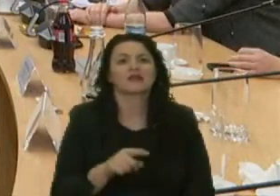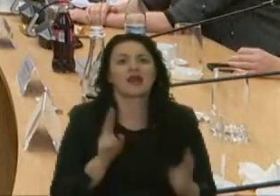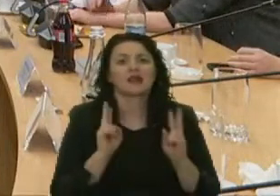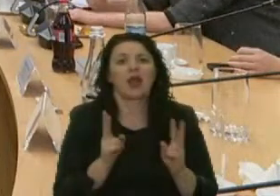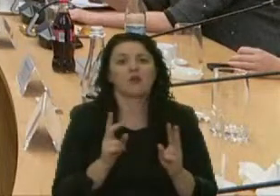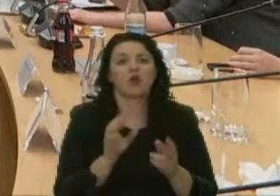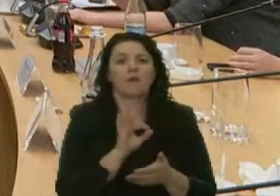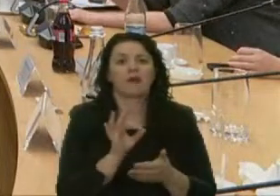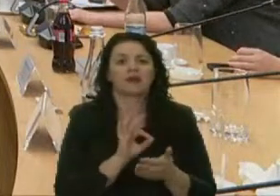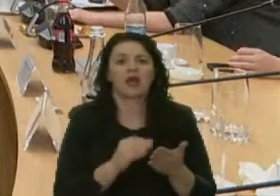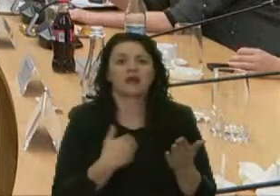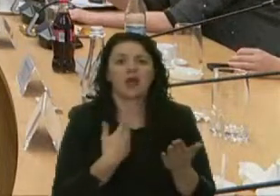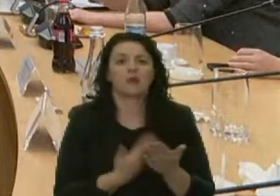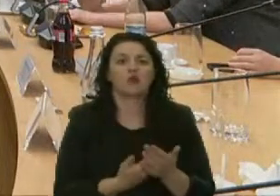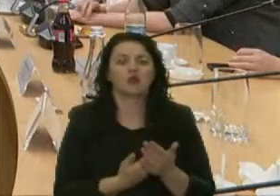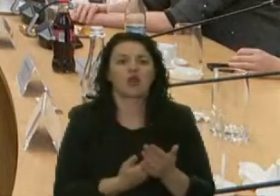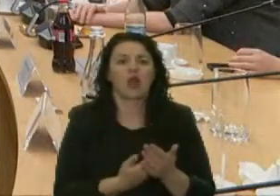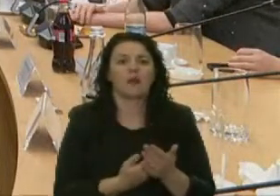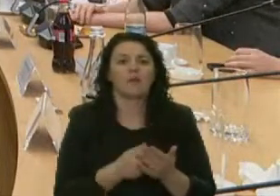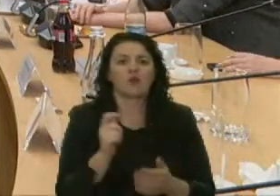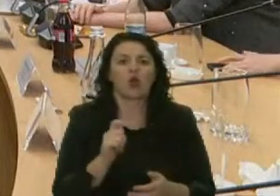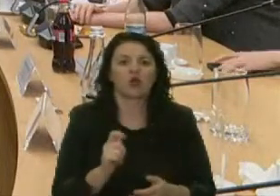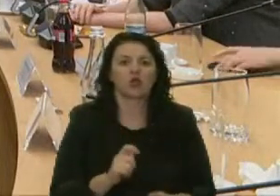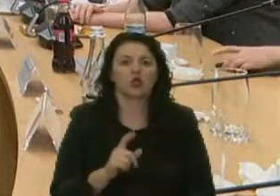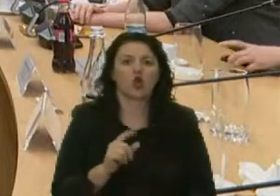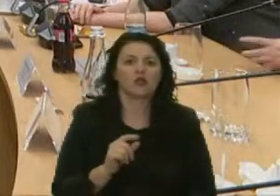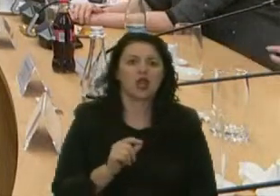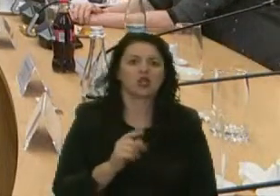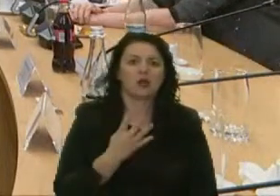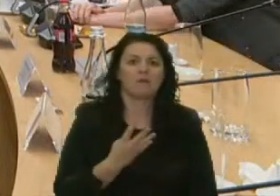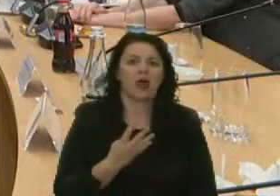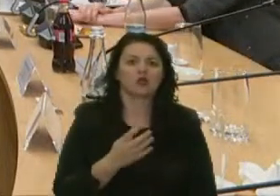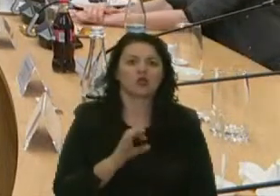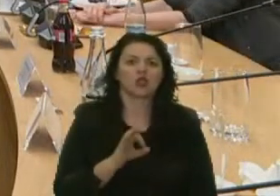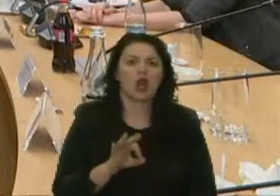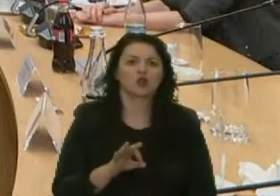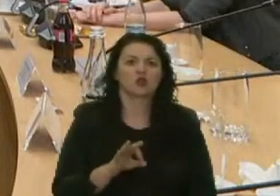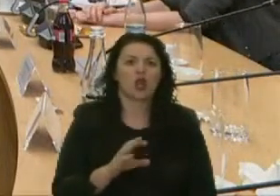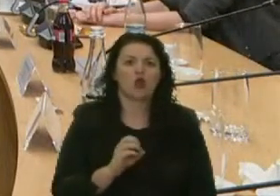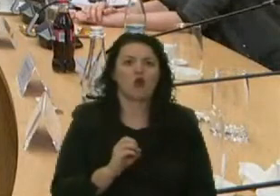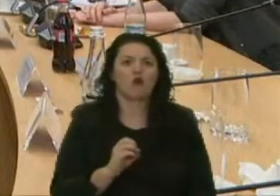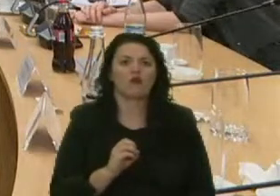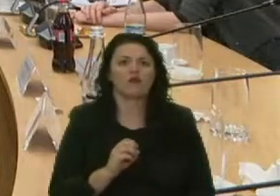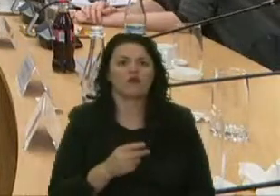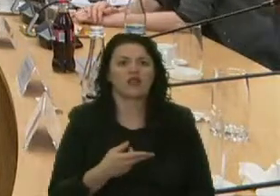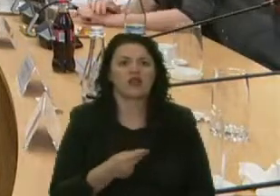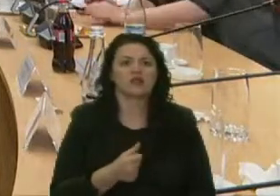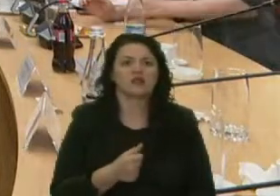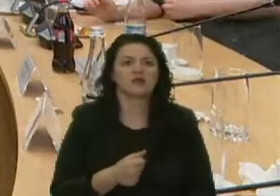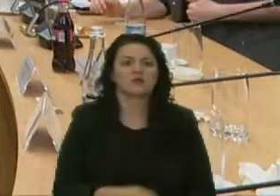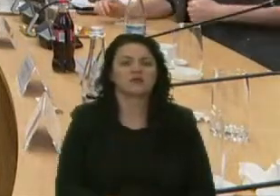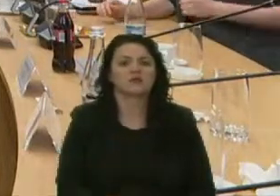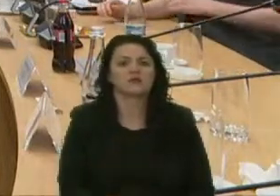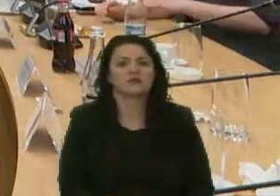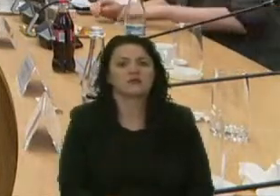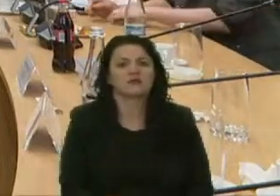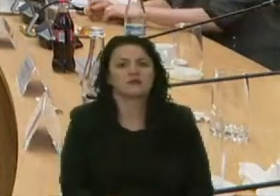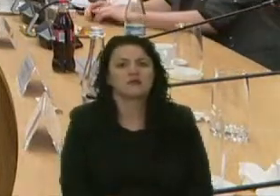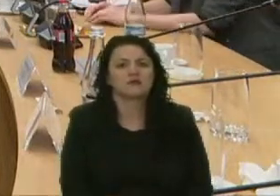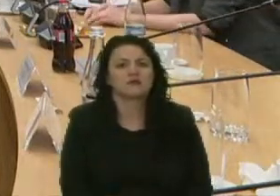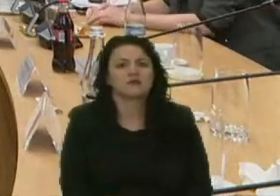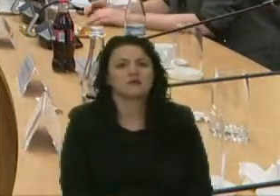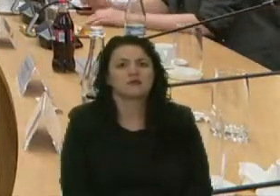depunerea proiectului 20% sau 40% este cofinanțare 60% Îți dăm noi